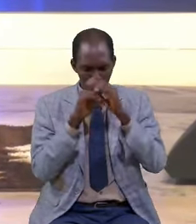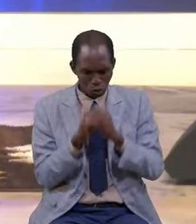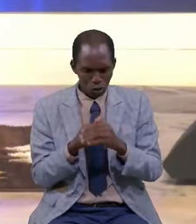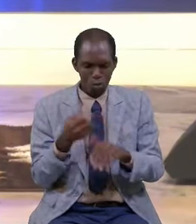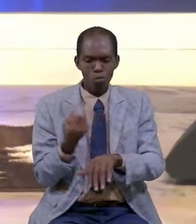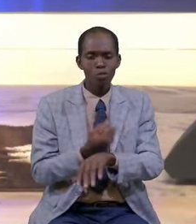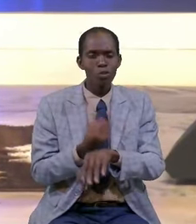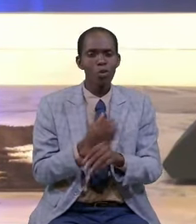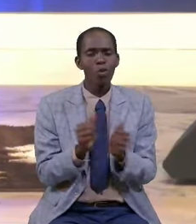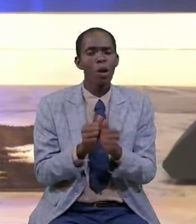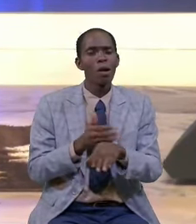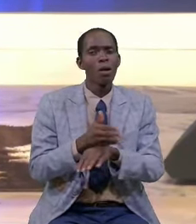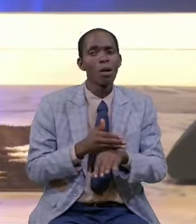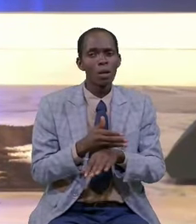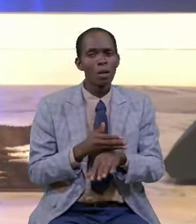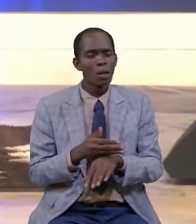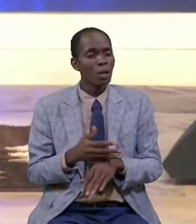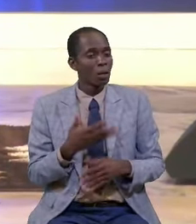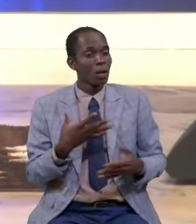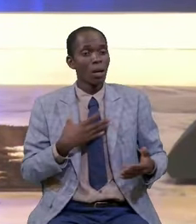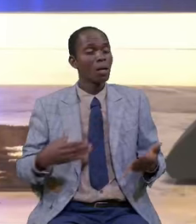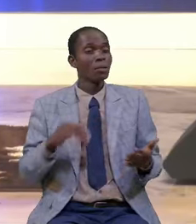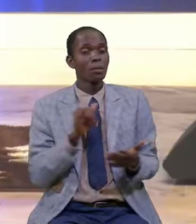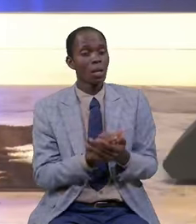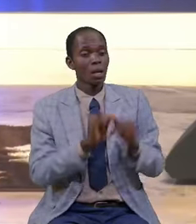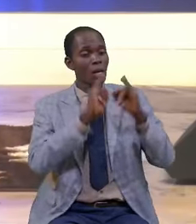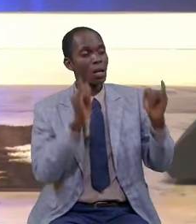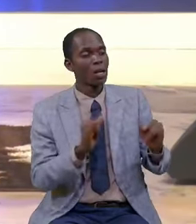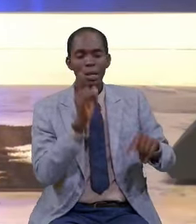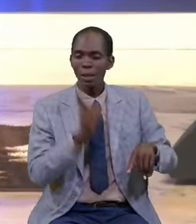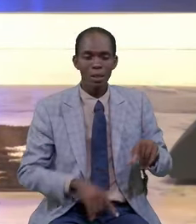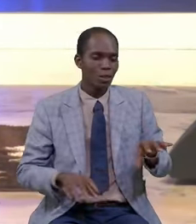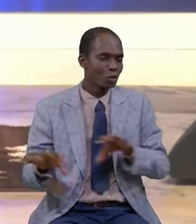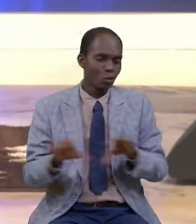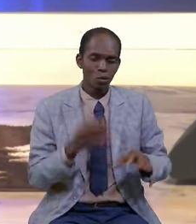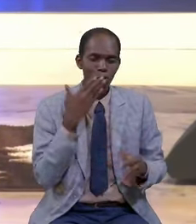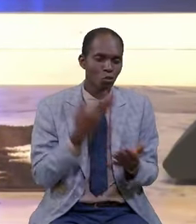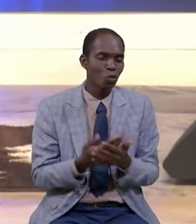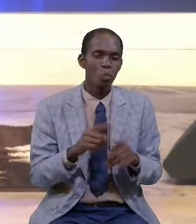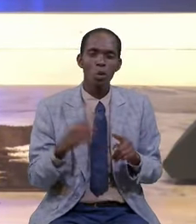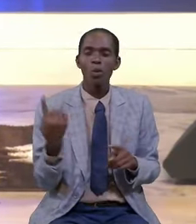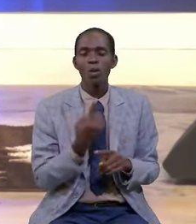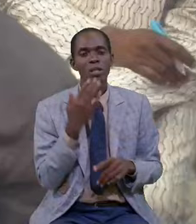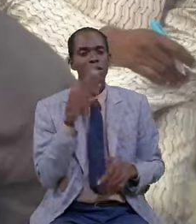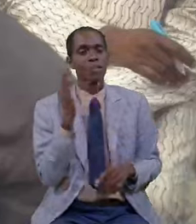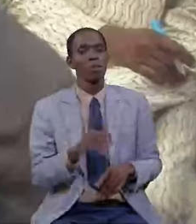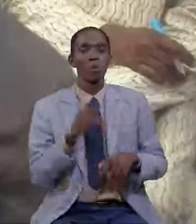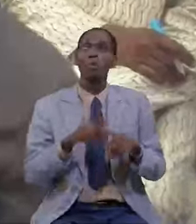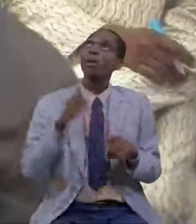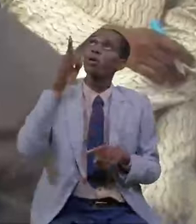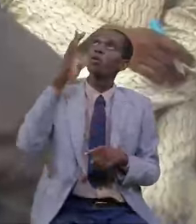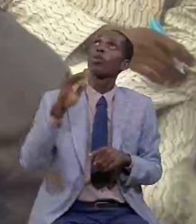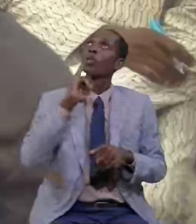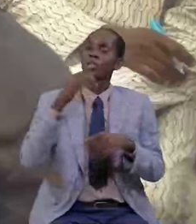lune, le bois et la pierre, et ces dieux ne peuvent ni faire du bien, ni faire de quelque